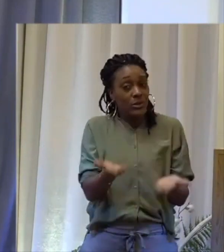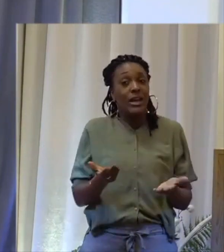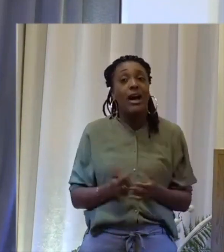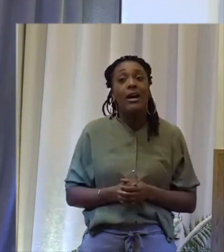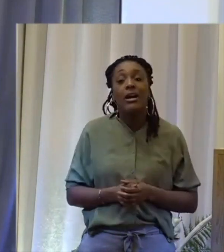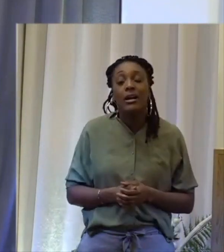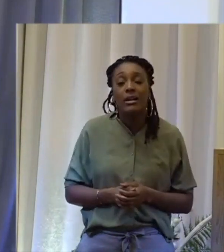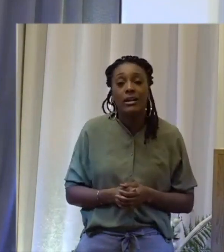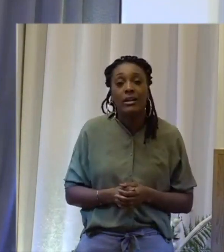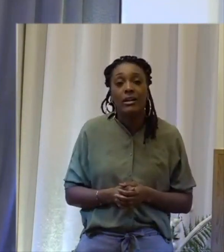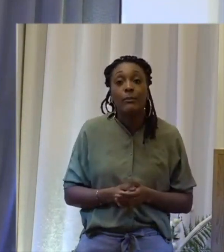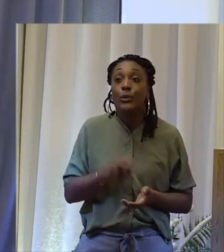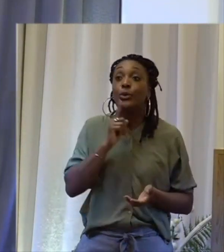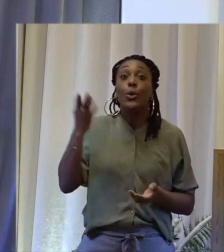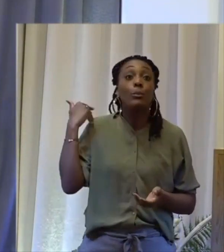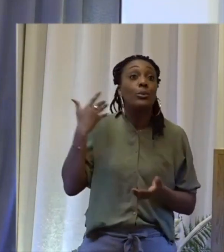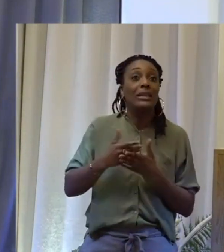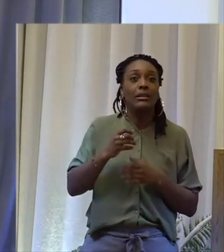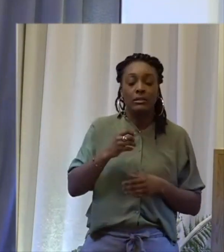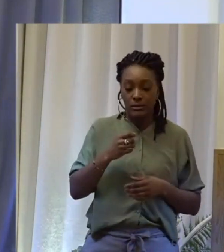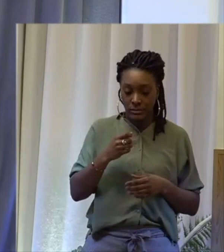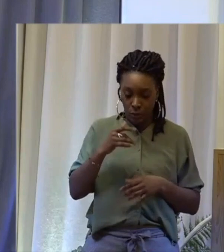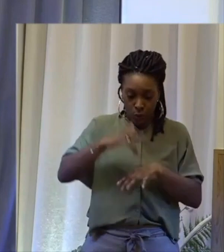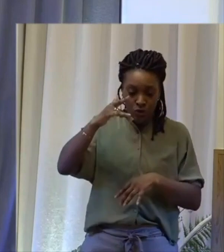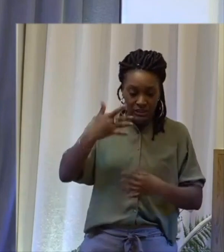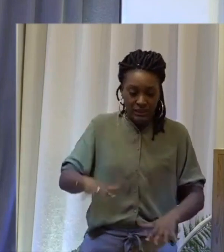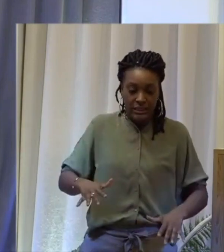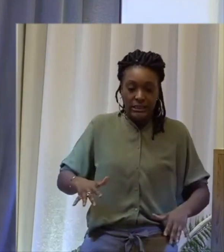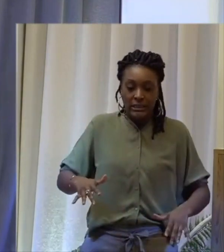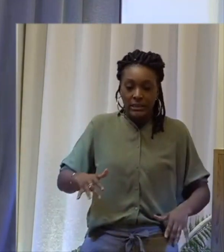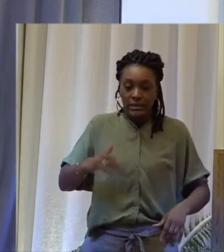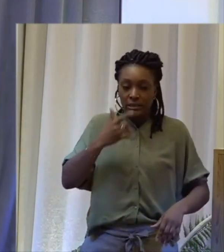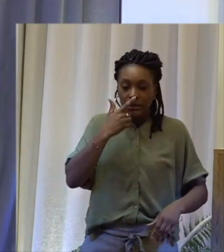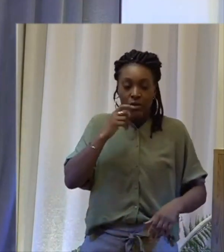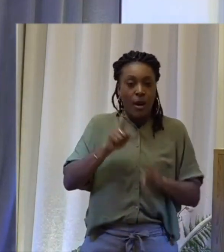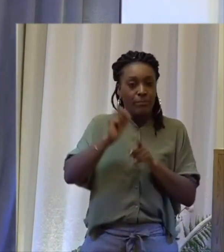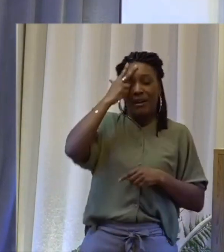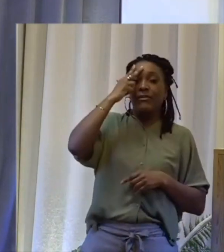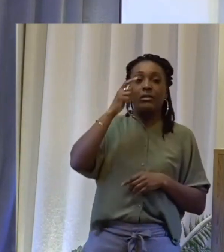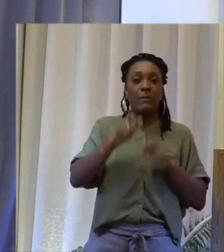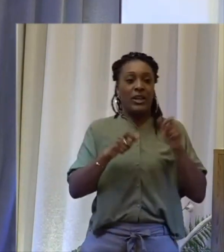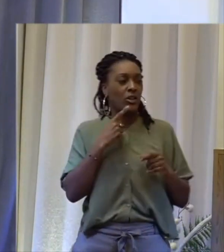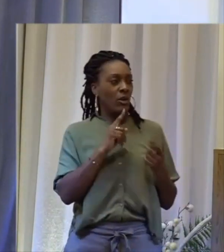Et depuis que tu as fait ça, il y a une étiquette sur ta vie. Et tout le monde recule quand on te voit en